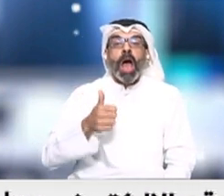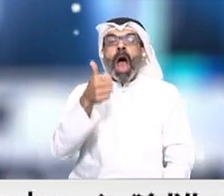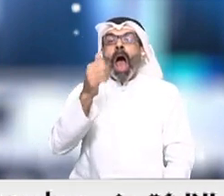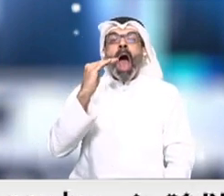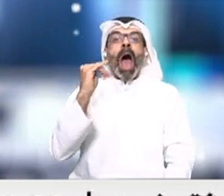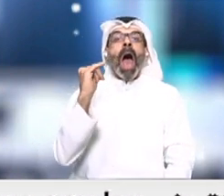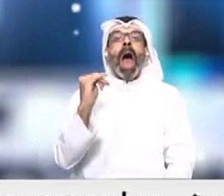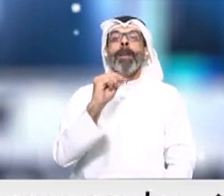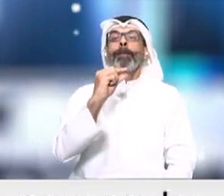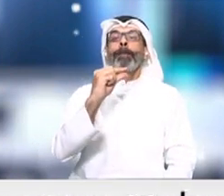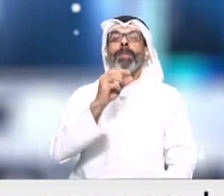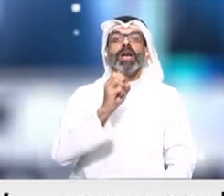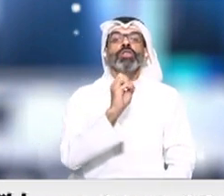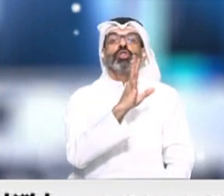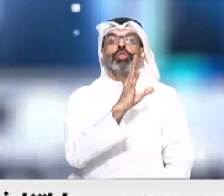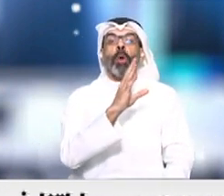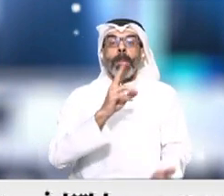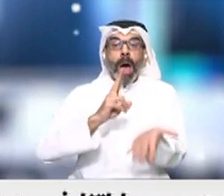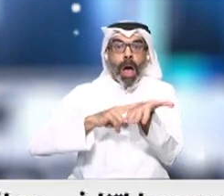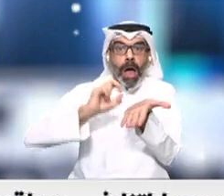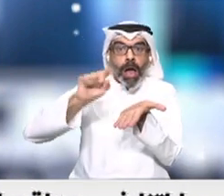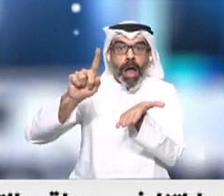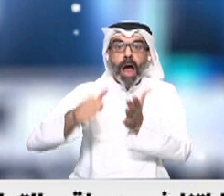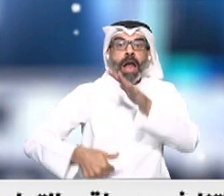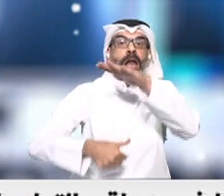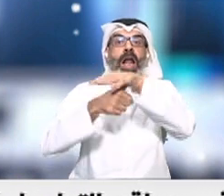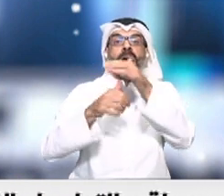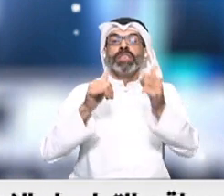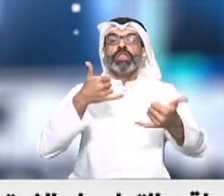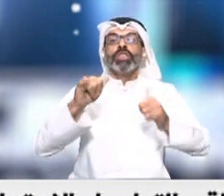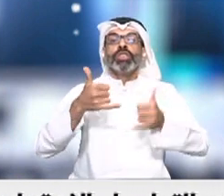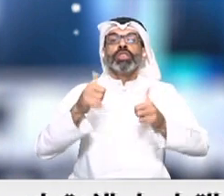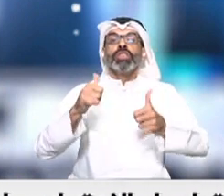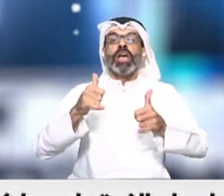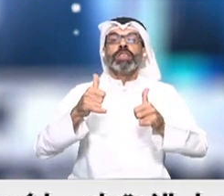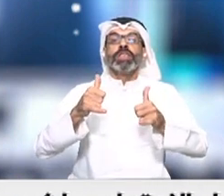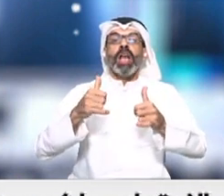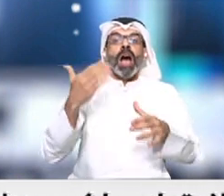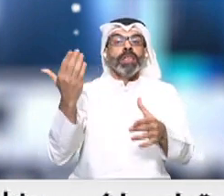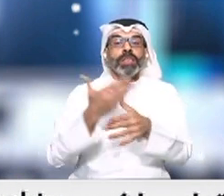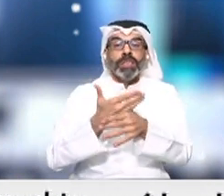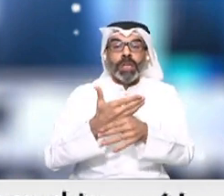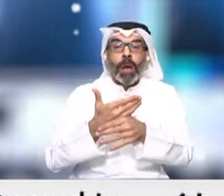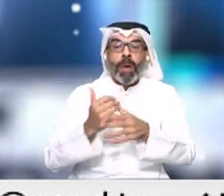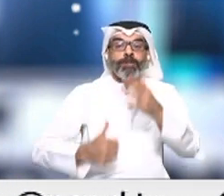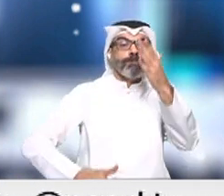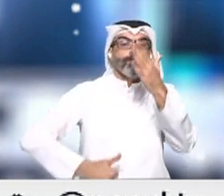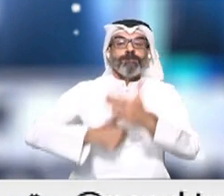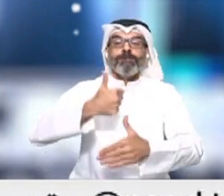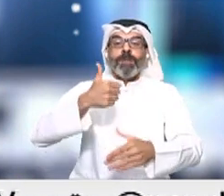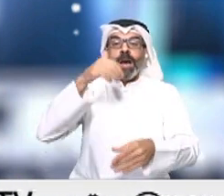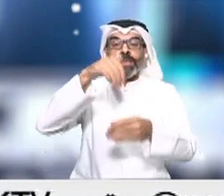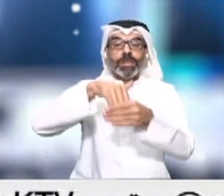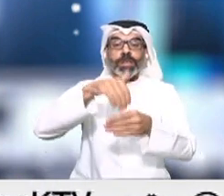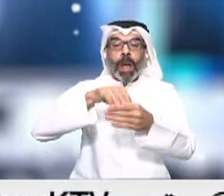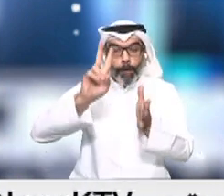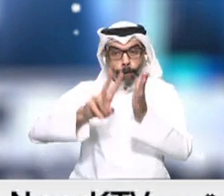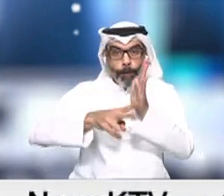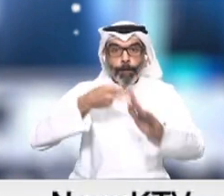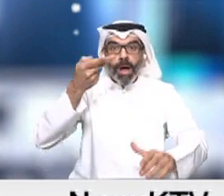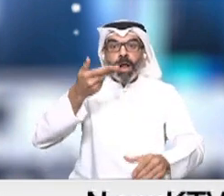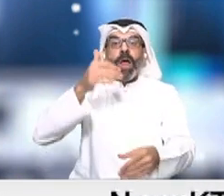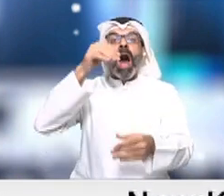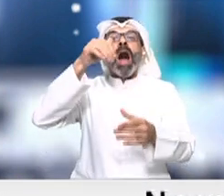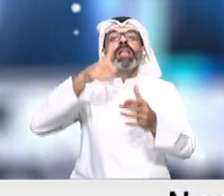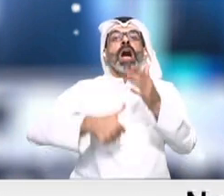الرئيس عبد المجيد تبون رئيس الجمهوريه الجزائريه الديمقراطيه الشعبيه الشقيقه عبر فيها سمو عن خالص تهانيه